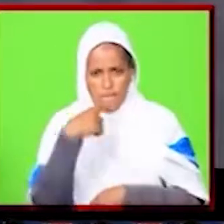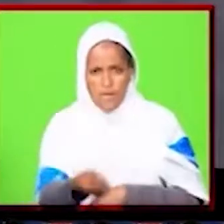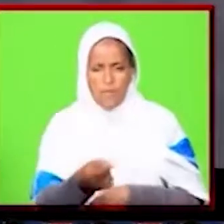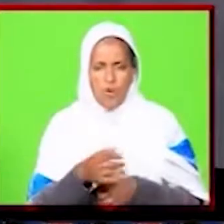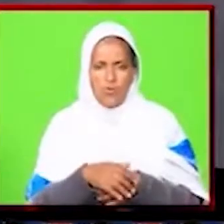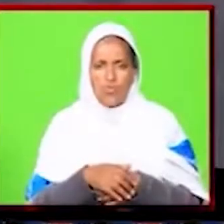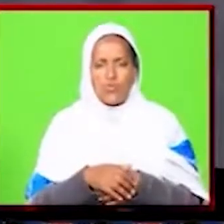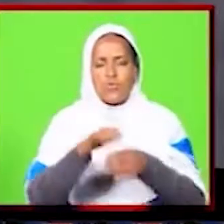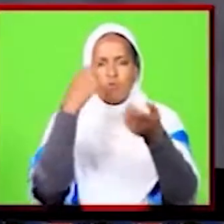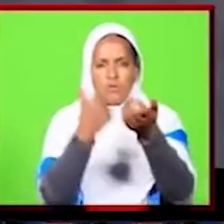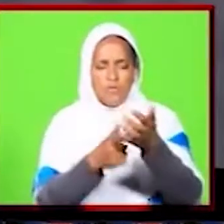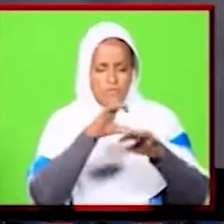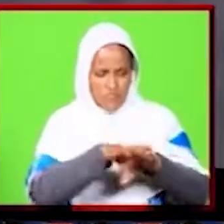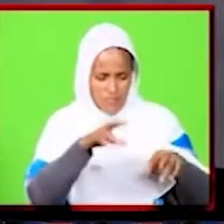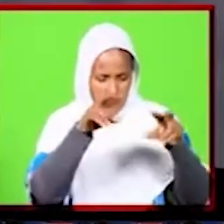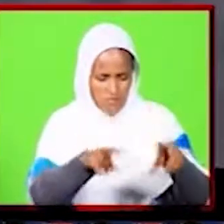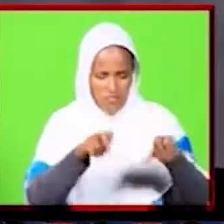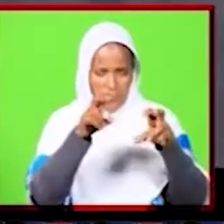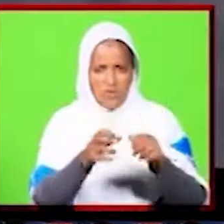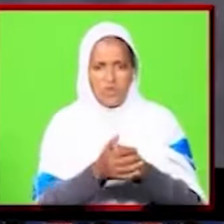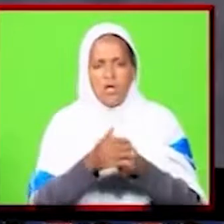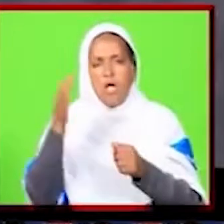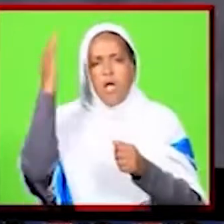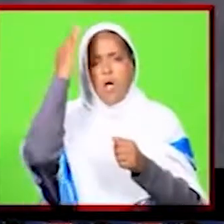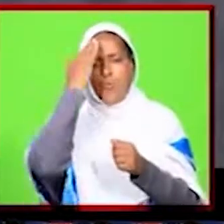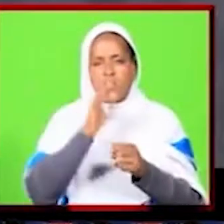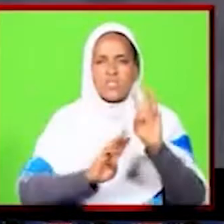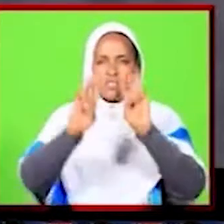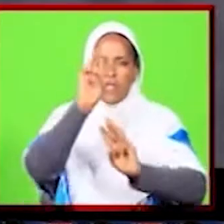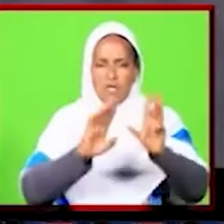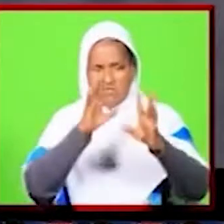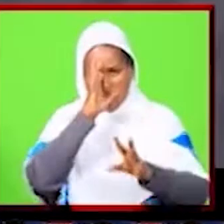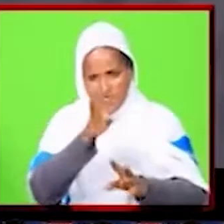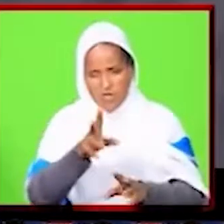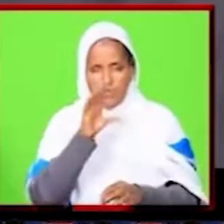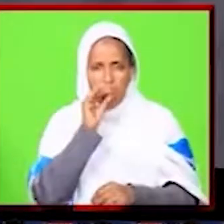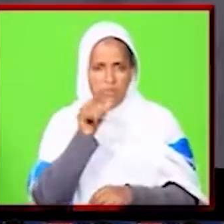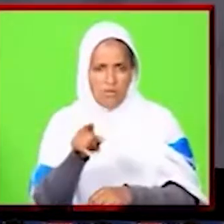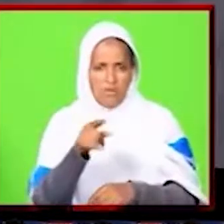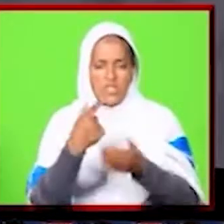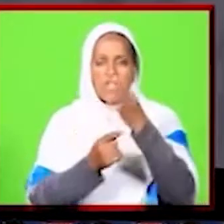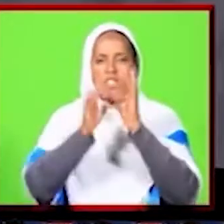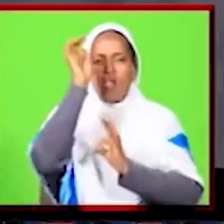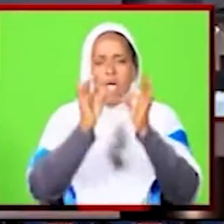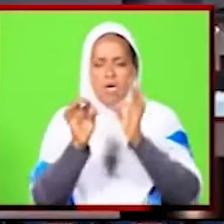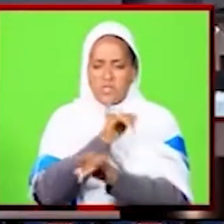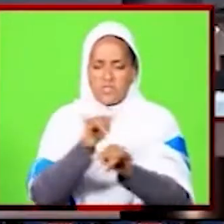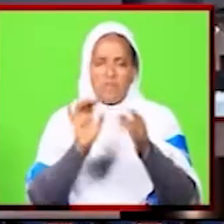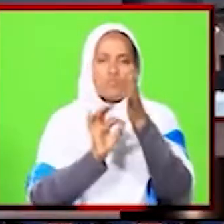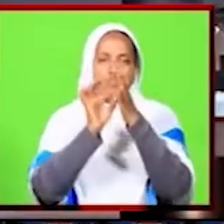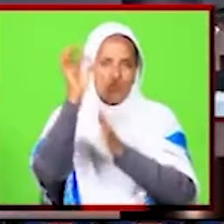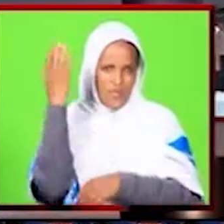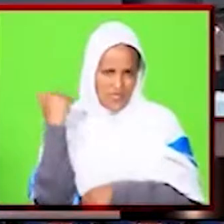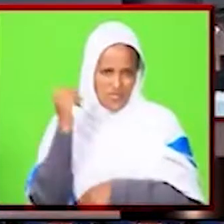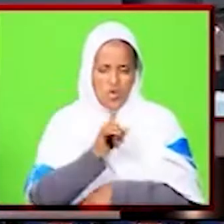ብዙ የሚባሉ ኤቲስቶችና አግኖስቲስት የሆኑ አዋቂዎች ነን፣ ሳይንቲስቶች ነን፣ ፈላስፎች ነን የሚሉ እንደ